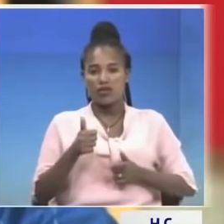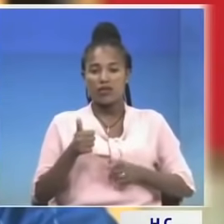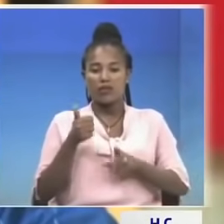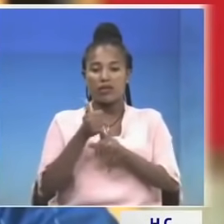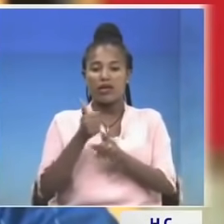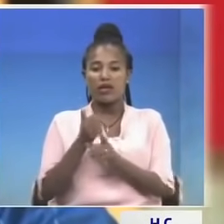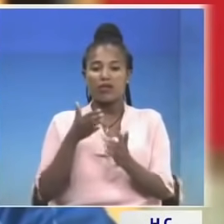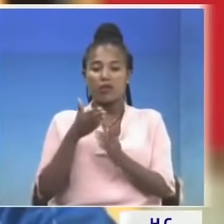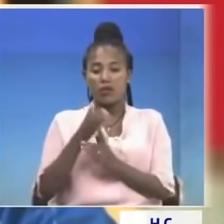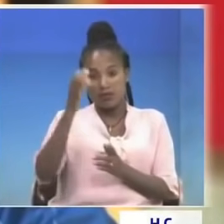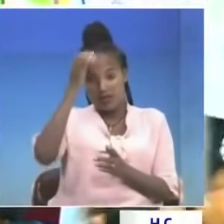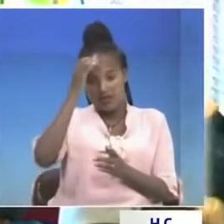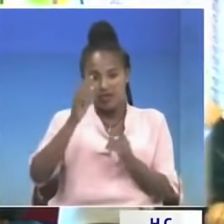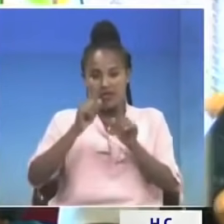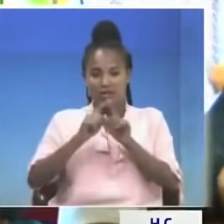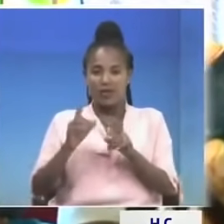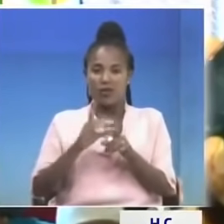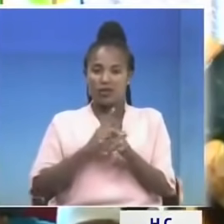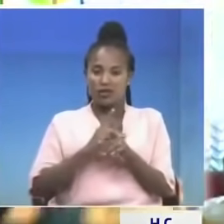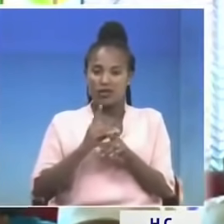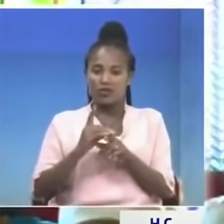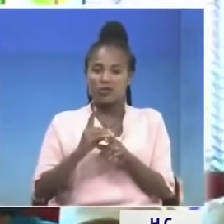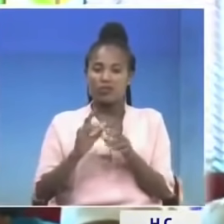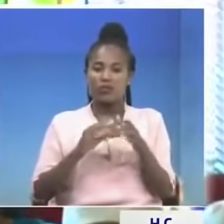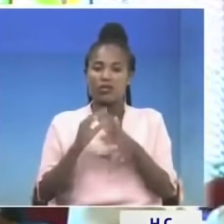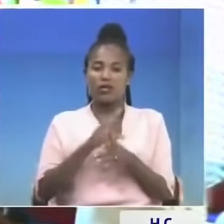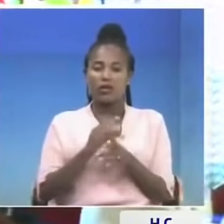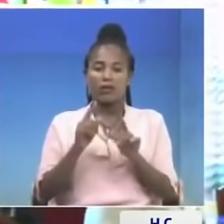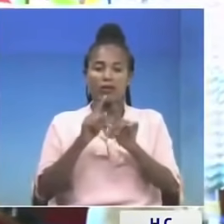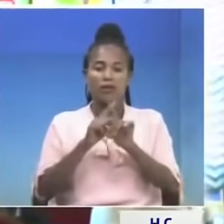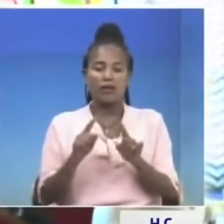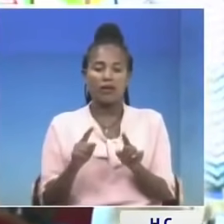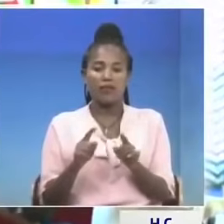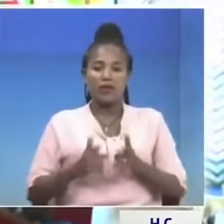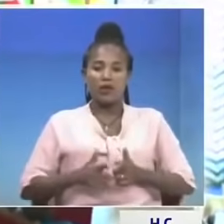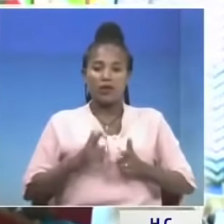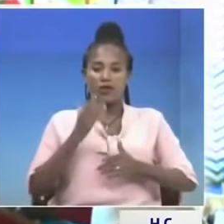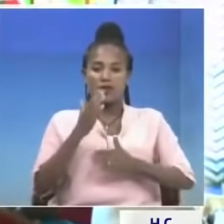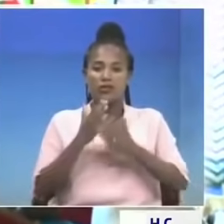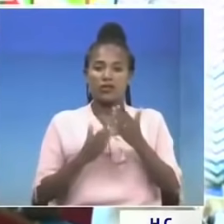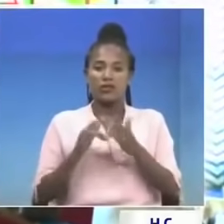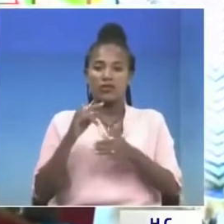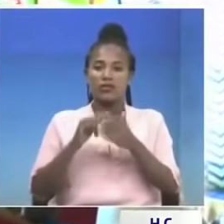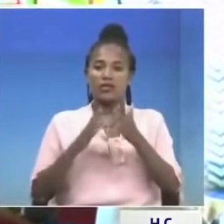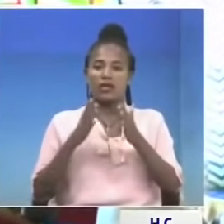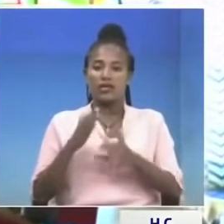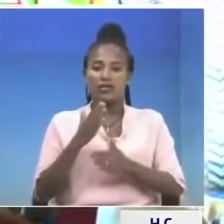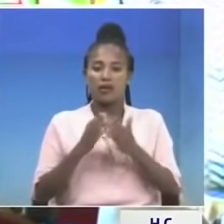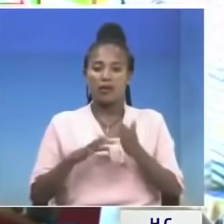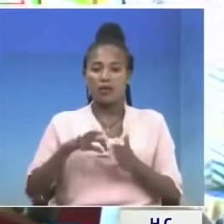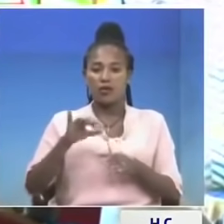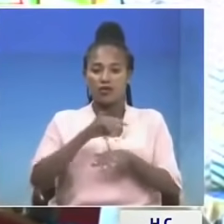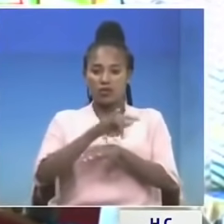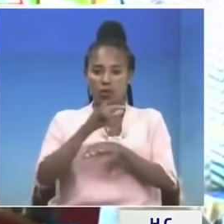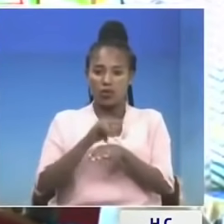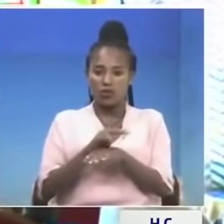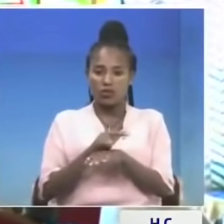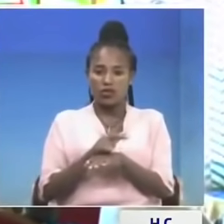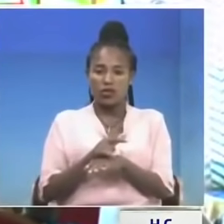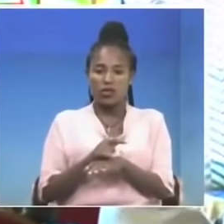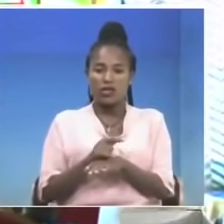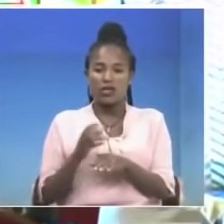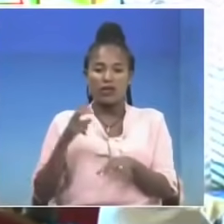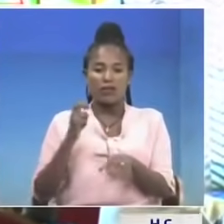ረገድ መንግስት የተለያዩ አቅጣጫዎችን መዘርጋትና በተለይ የኑሮ ደረጃቸው በዝቅተኛ ደረጃ ላይ የሚገኙ ዜጎች ለከፋ